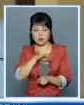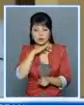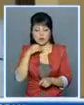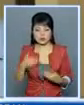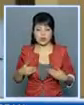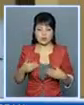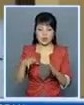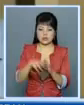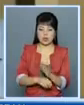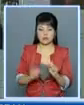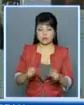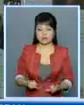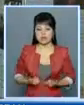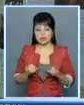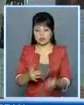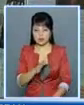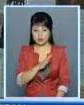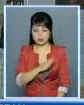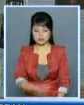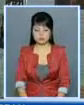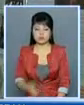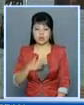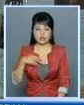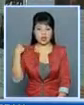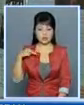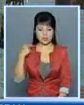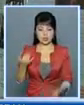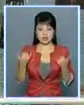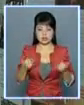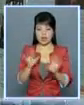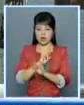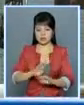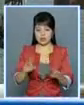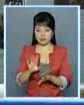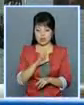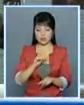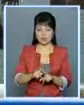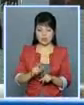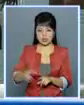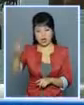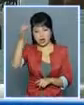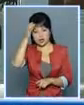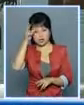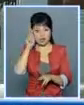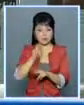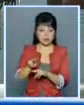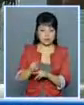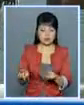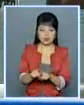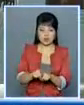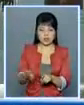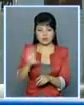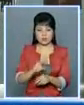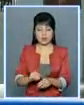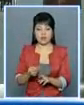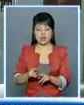үлес қосуға мүмкіншілік жасап жатырмыз. Жаңа президент айтып өтті ғой, осы ғылымда, білімде жасалынып жатқан